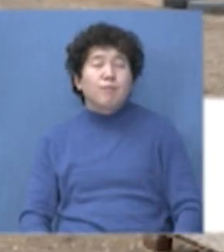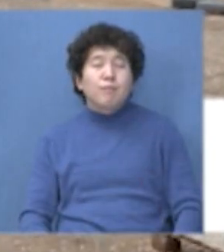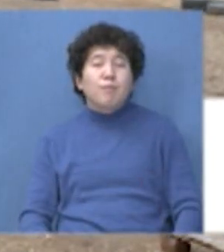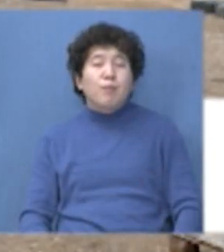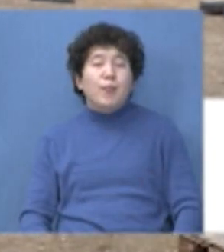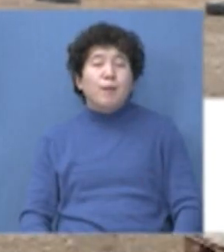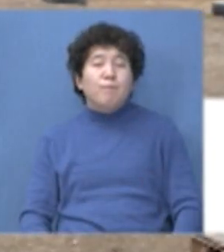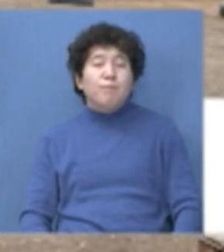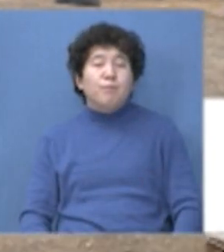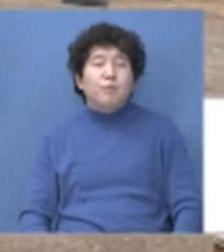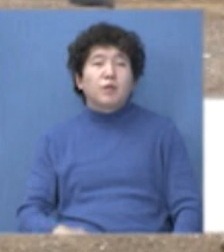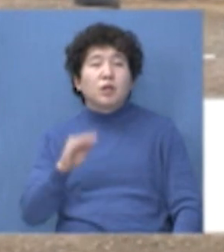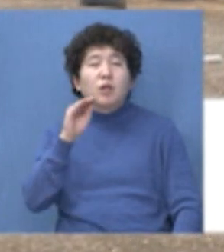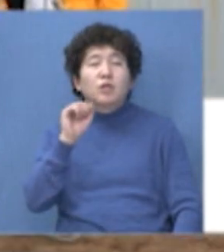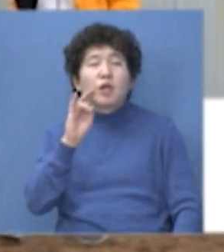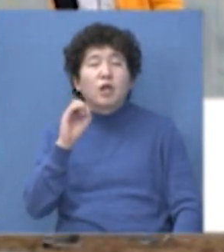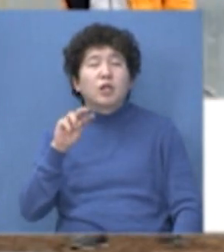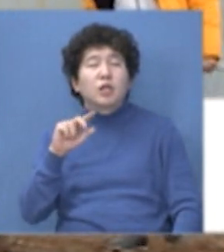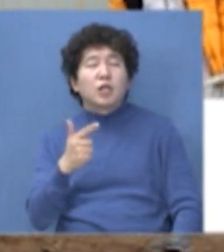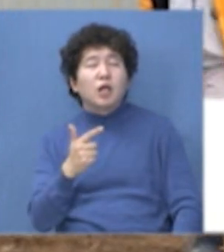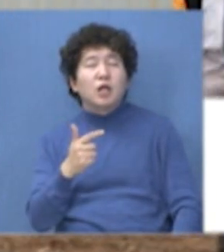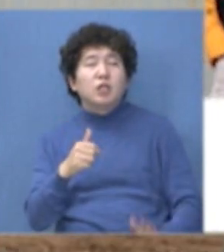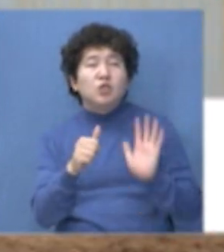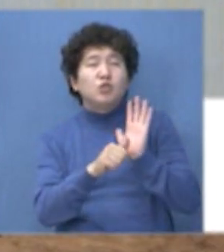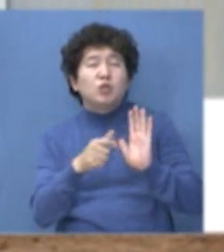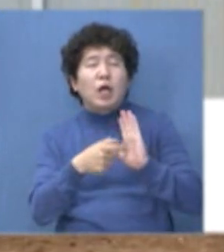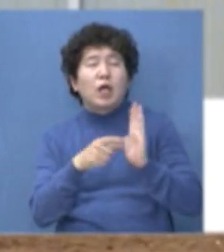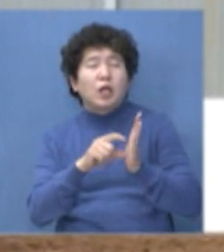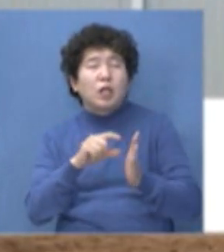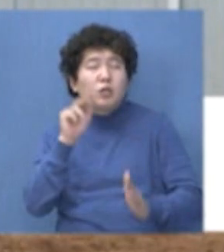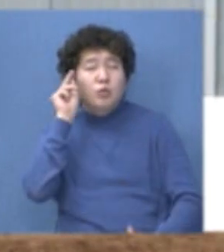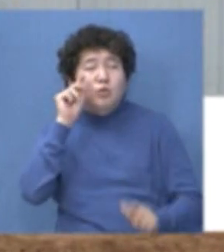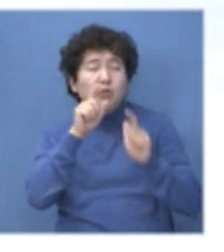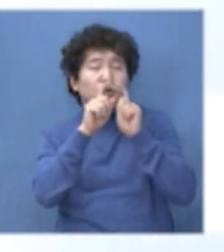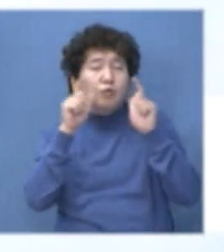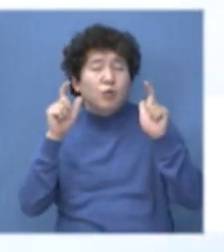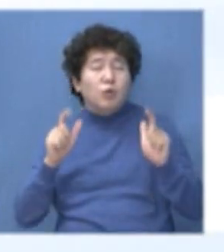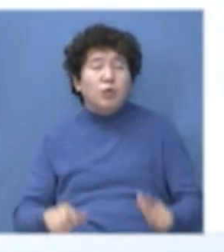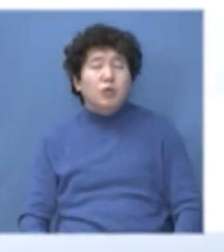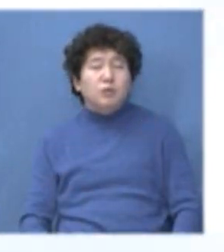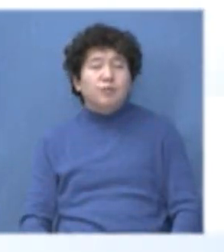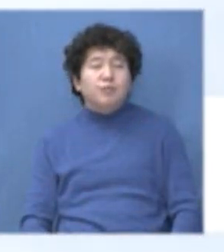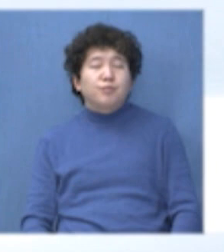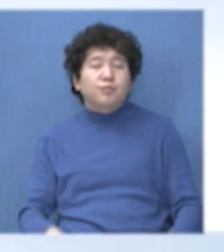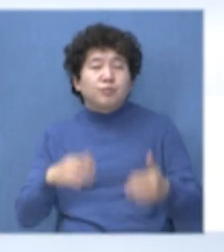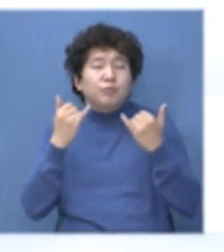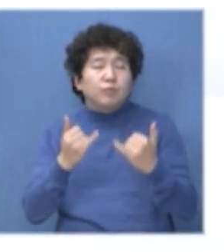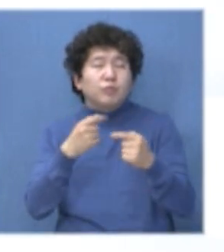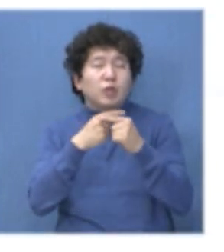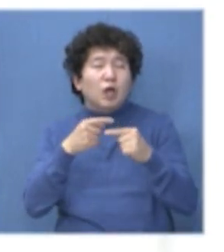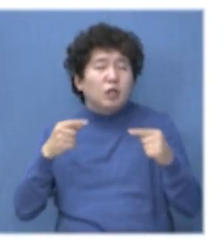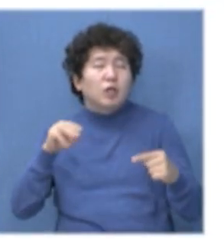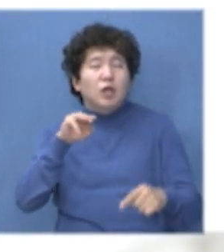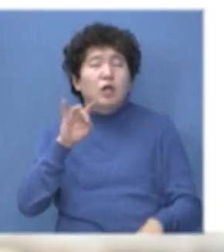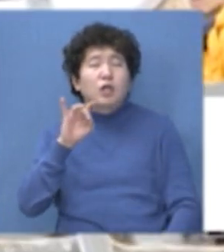Жанел қазір 11 жаста, 6-шы сыныпта оқиды. Шабандоз қыз сәйгүліктің құлағында ойнайды. Бүгінде ол арғымақпен түрлі трюктер